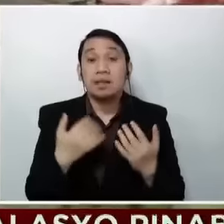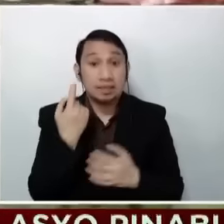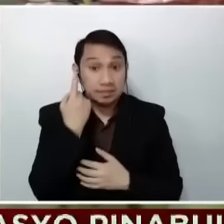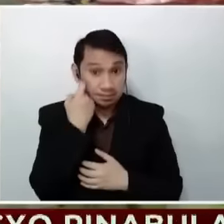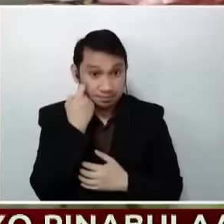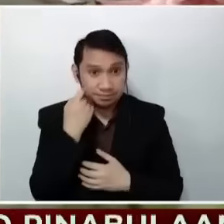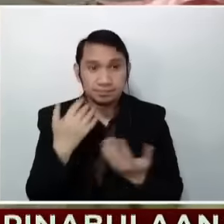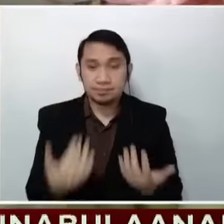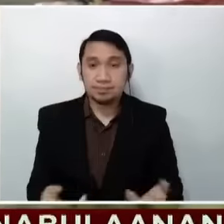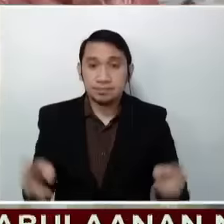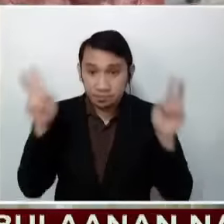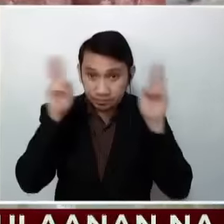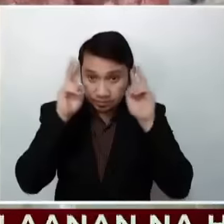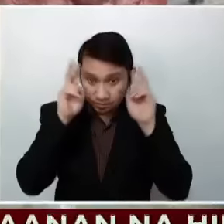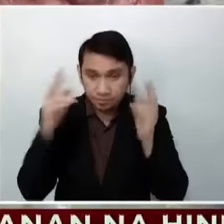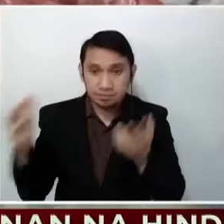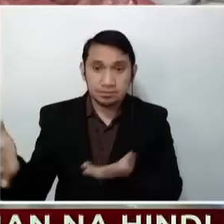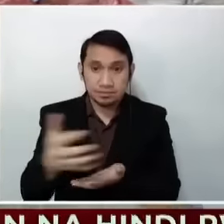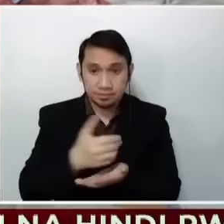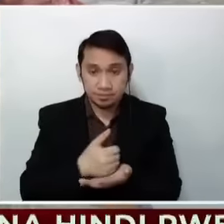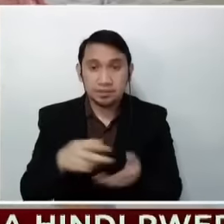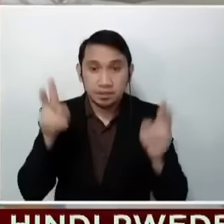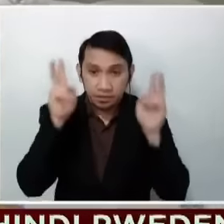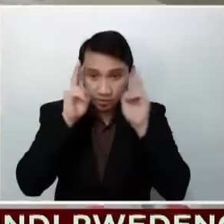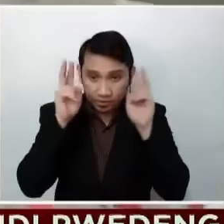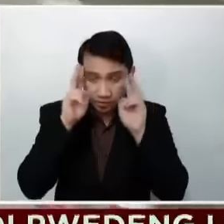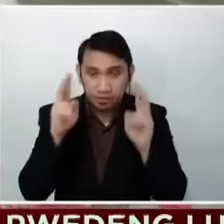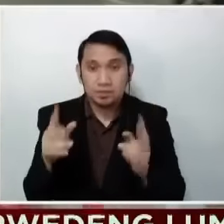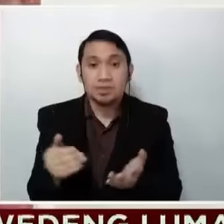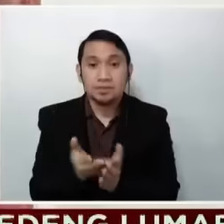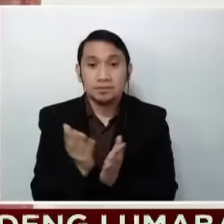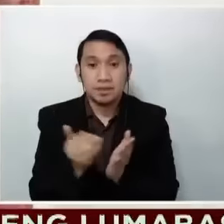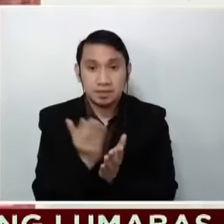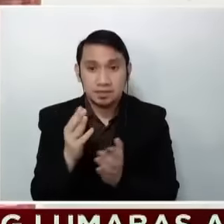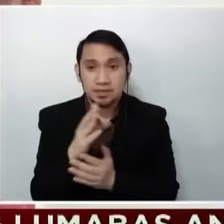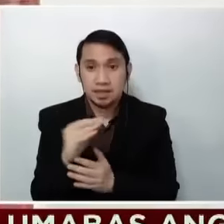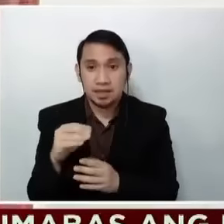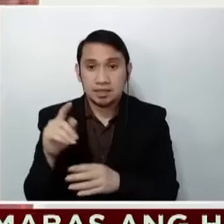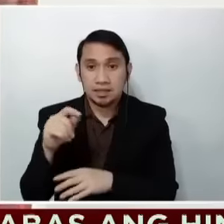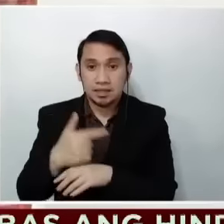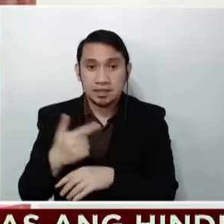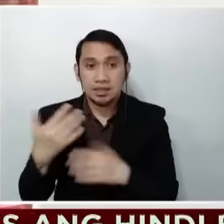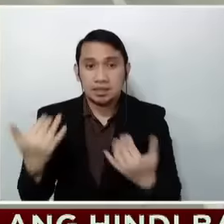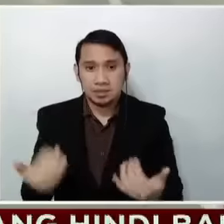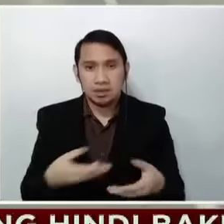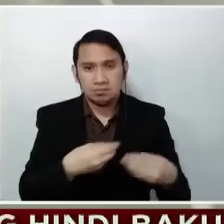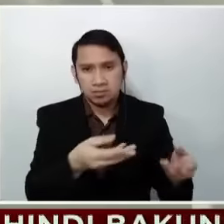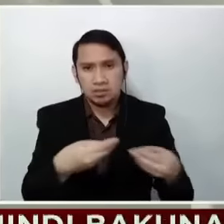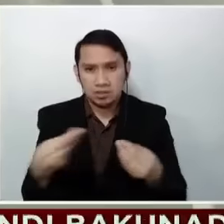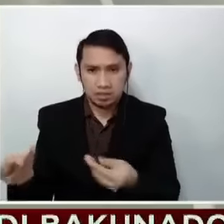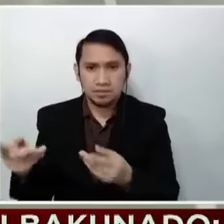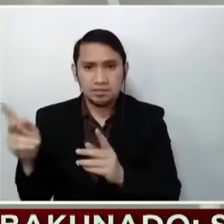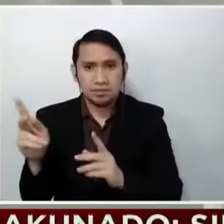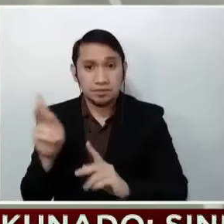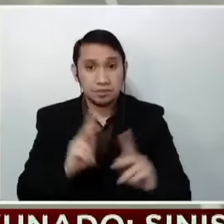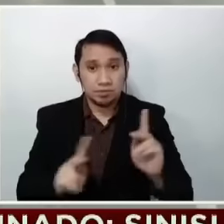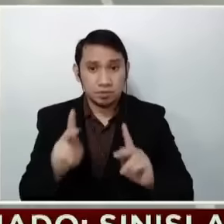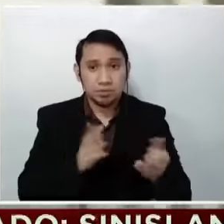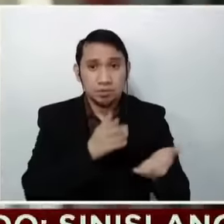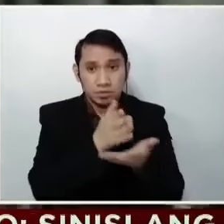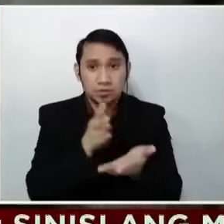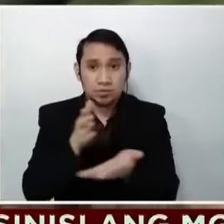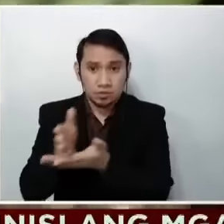gulay ang Diocese of Pasig na nakasasakop din sa Taguig at Pateros. Ihahatid ito ng mga taong simbahan sa bahay-bahay para